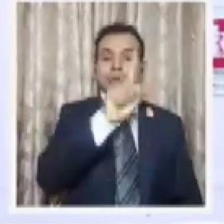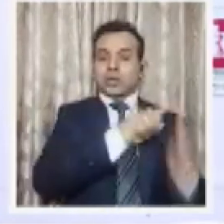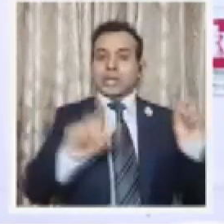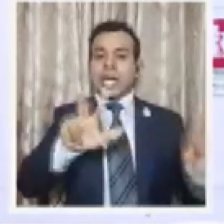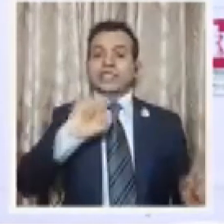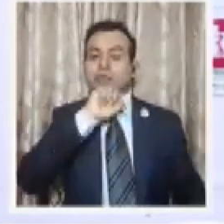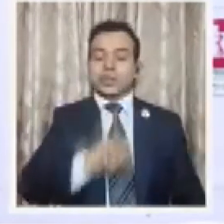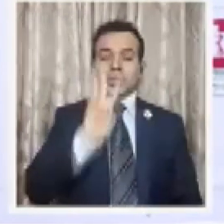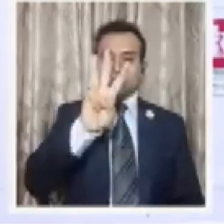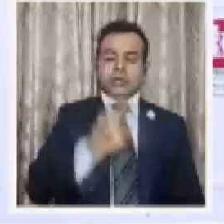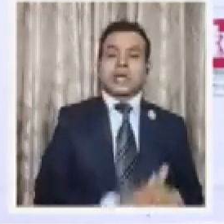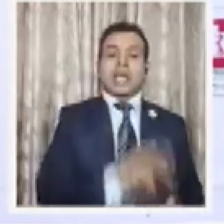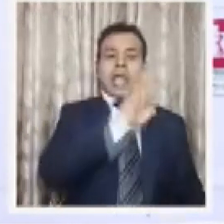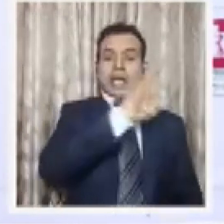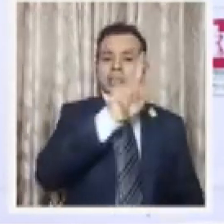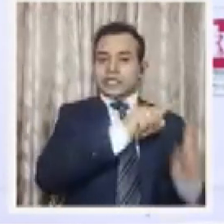61 থেকে 70 বছরের 13 জন,